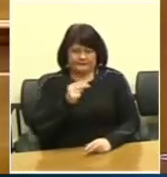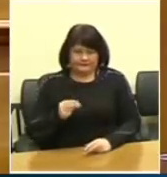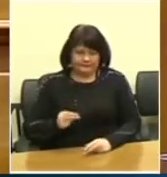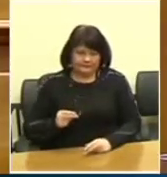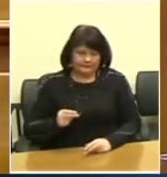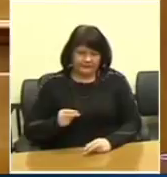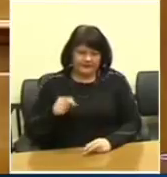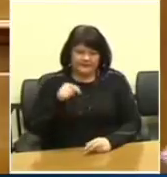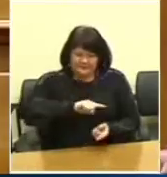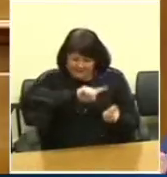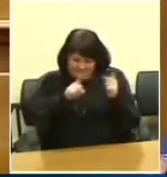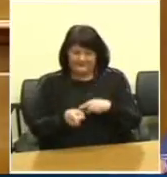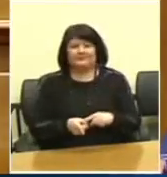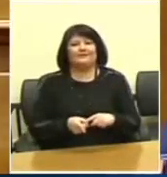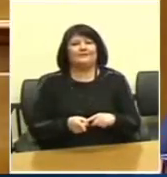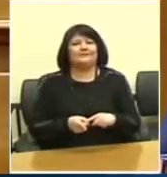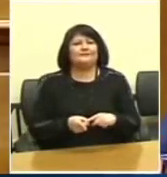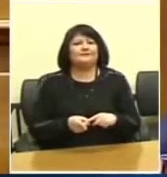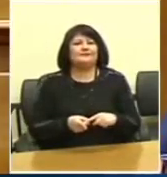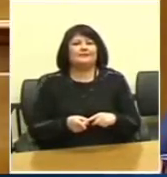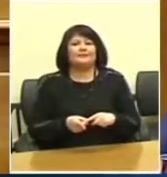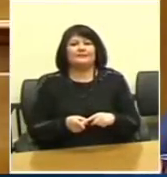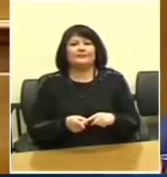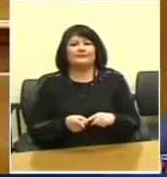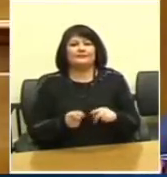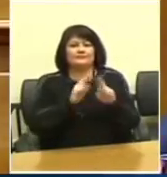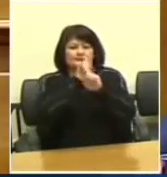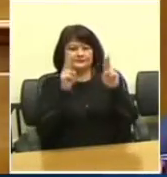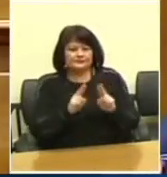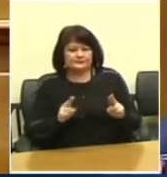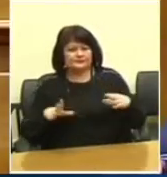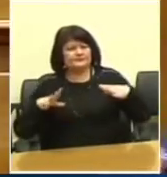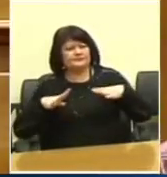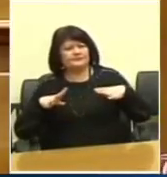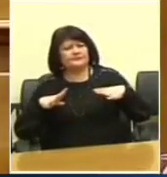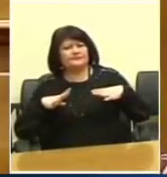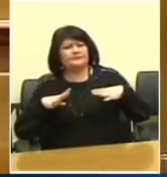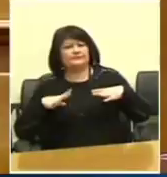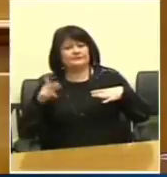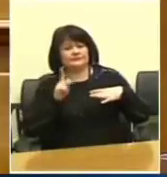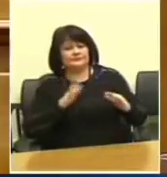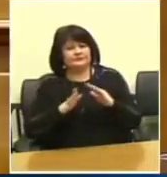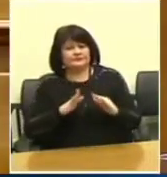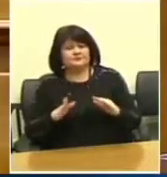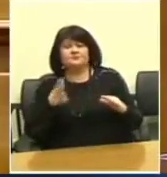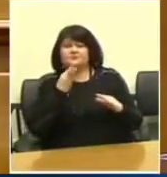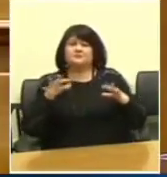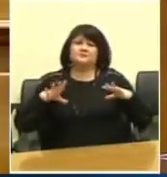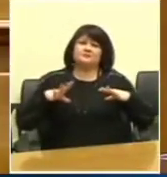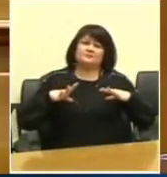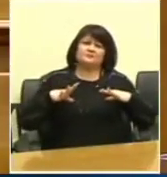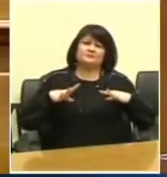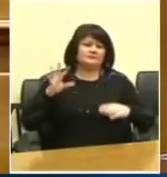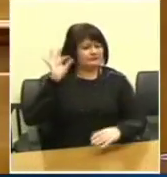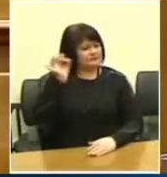να αντιστρέψει μια διεθνή τάση χαλάρωσης κοινωνικής προστασίας, η οποία δεν είναι καθόλου συμβολική, αλλά